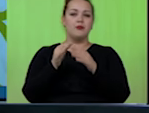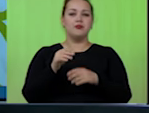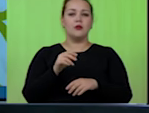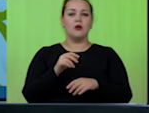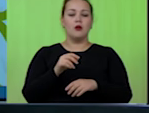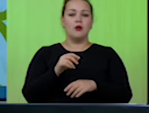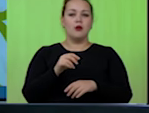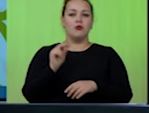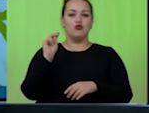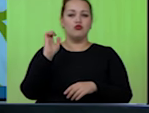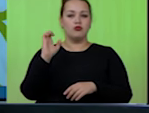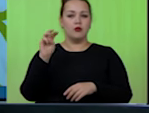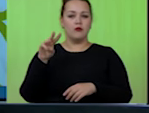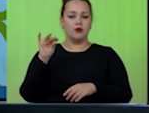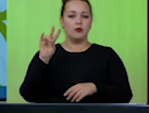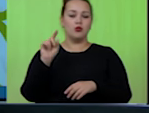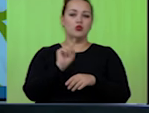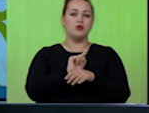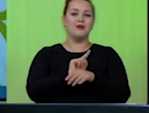и минутной стрелками?